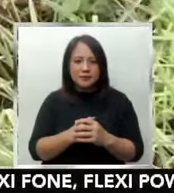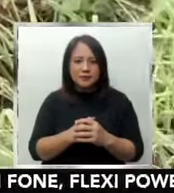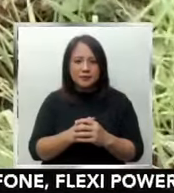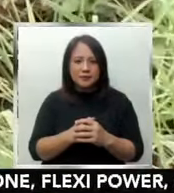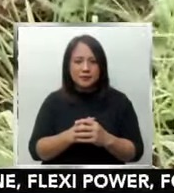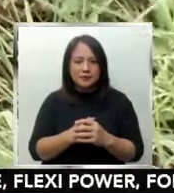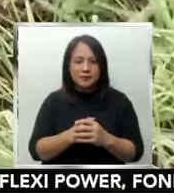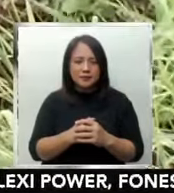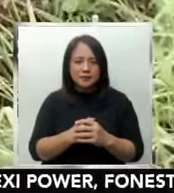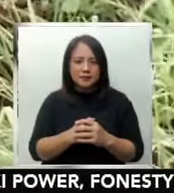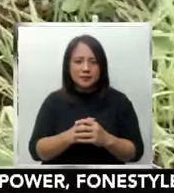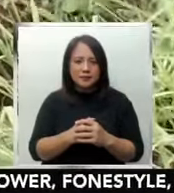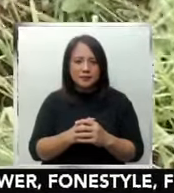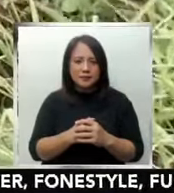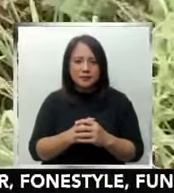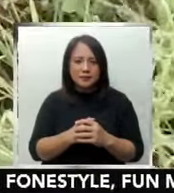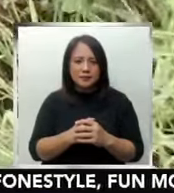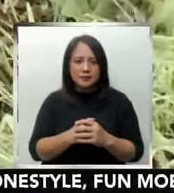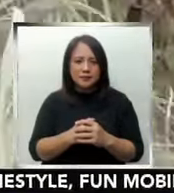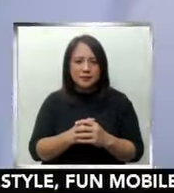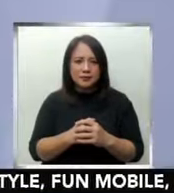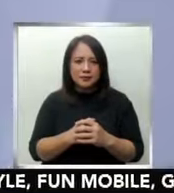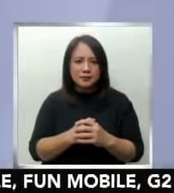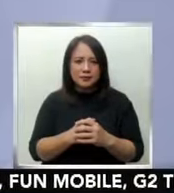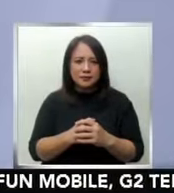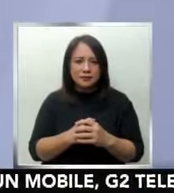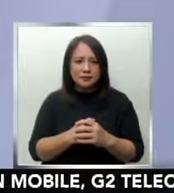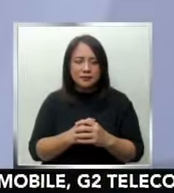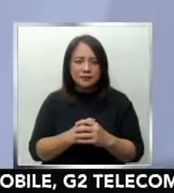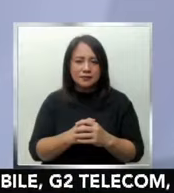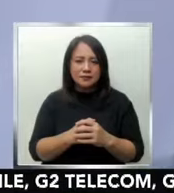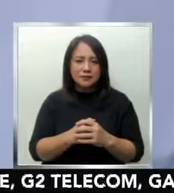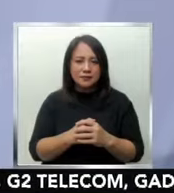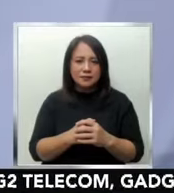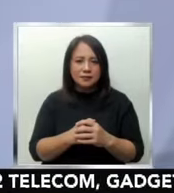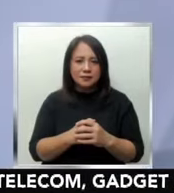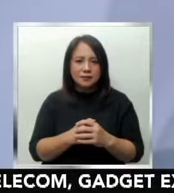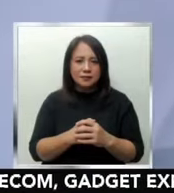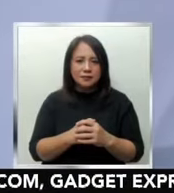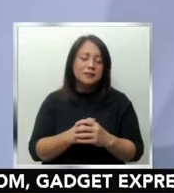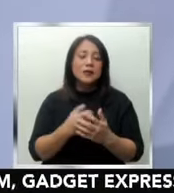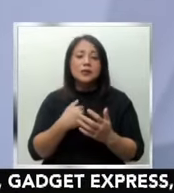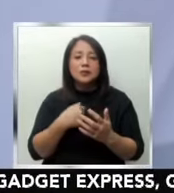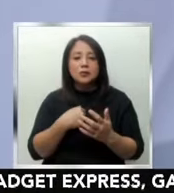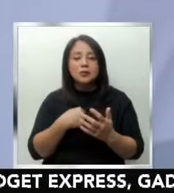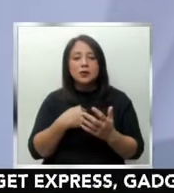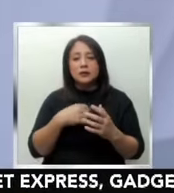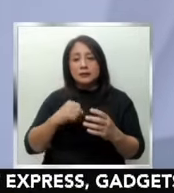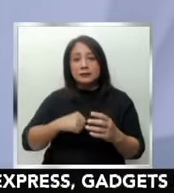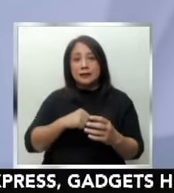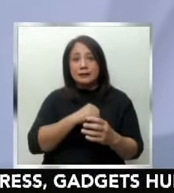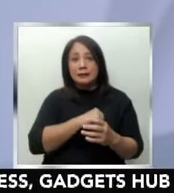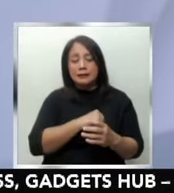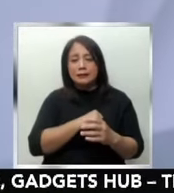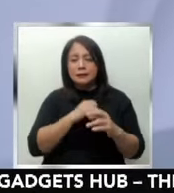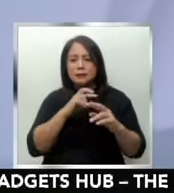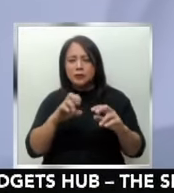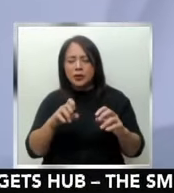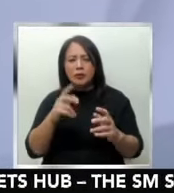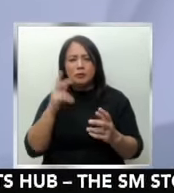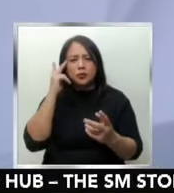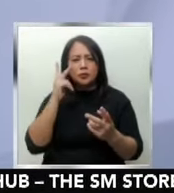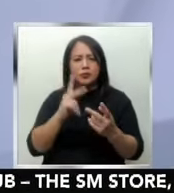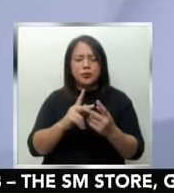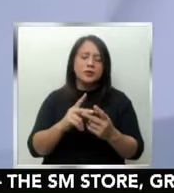nakatutok 24 Oras inusisa sa senado ang motibo ng Amerika sa hiling umano